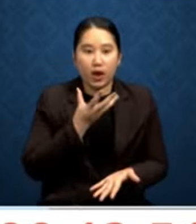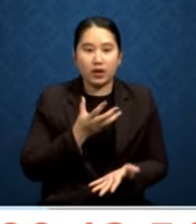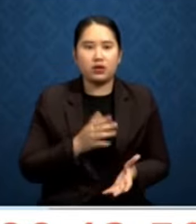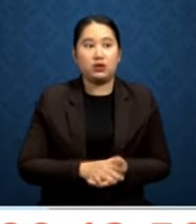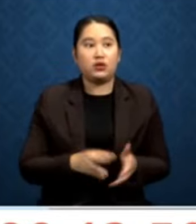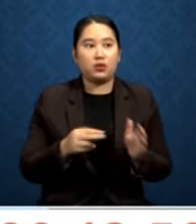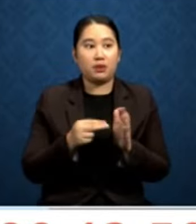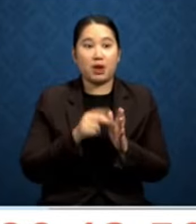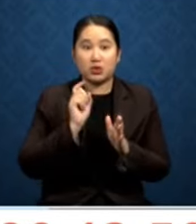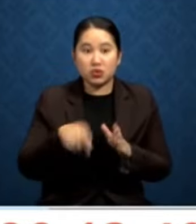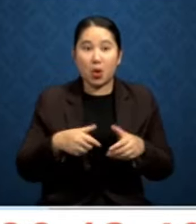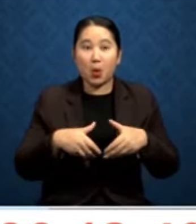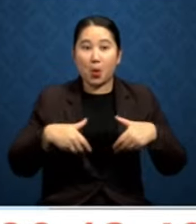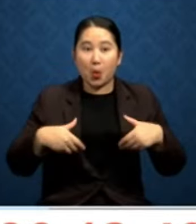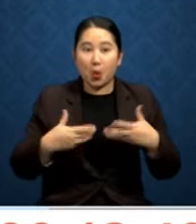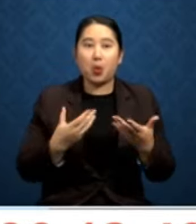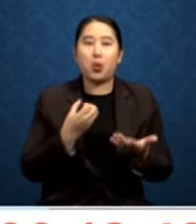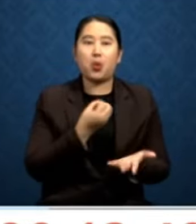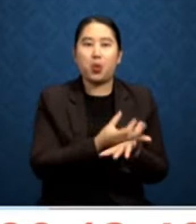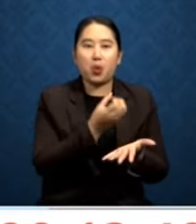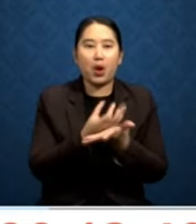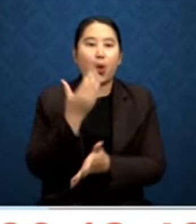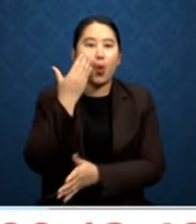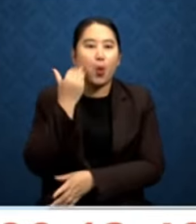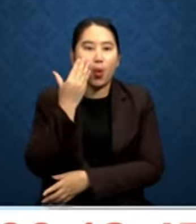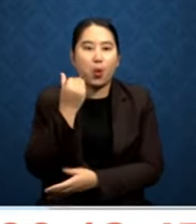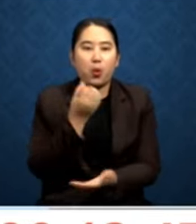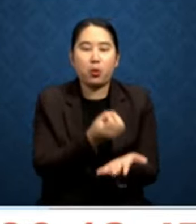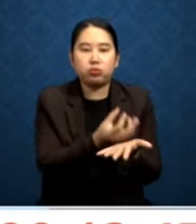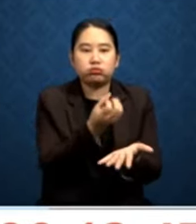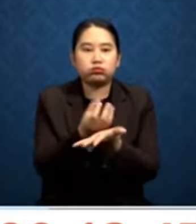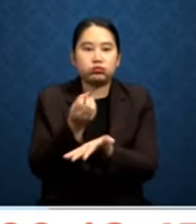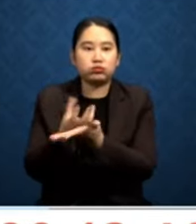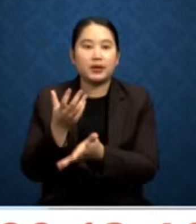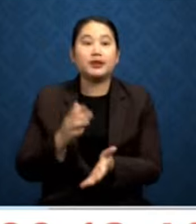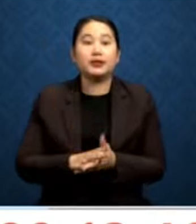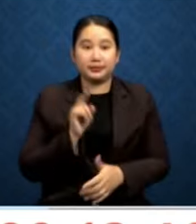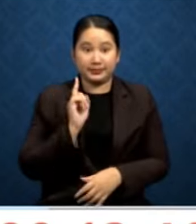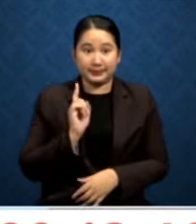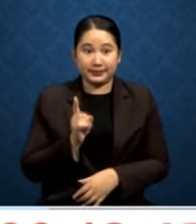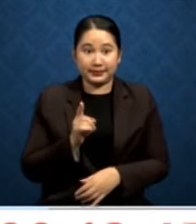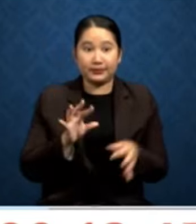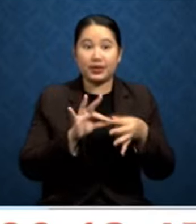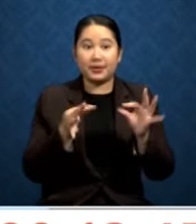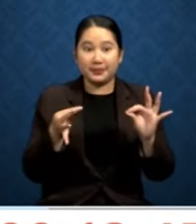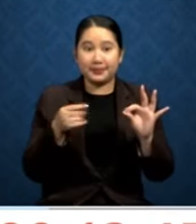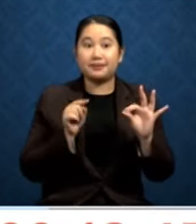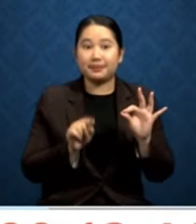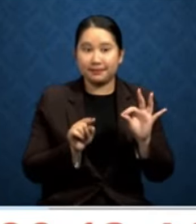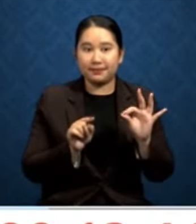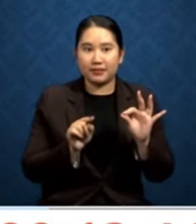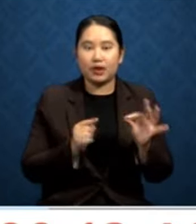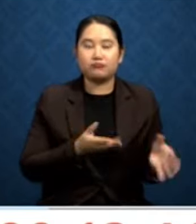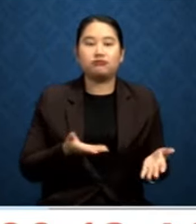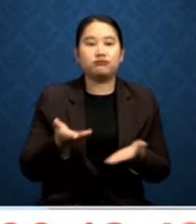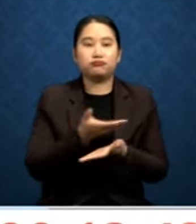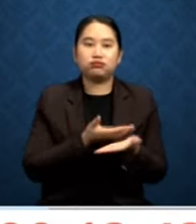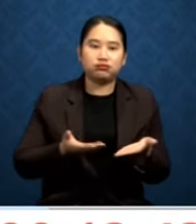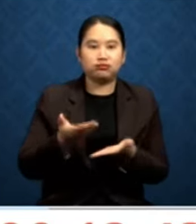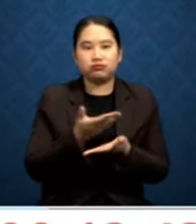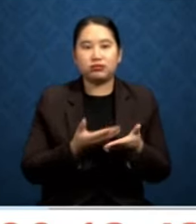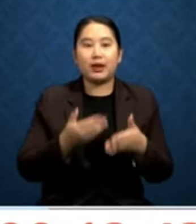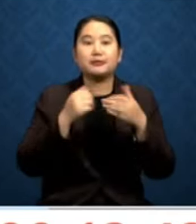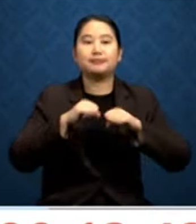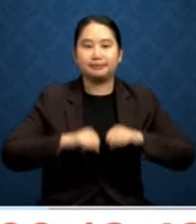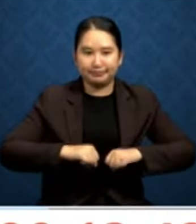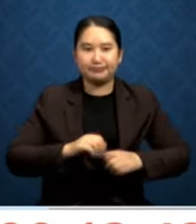มตใส่แบแรนด์หมทุกอย่าง แลวกมาอวดรวยกันคดีนี้ก็ กำลงอยู่ในระหว่างการตัด